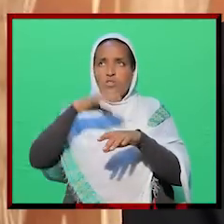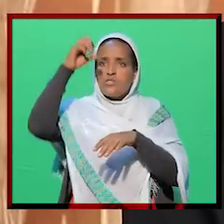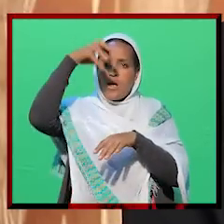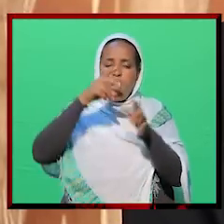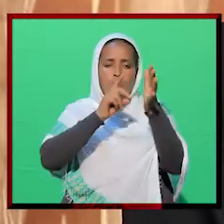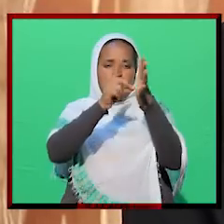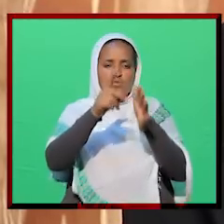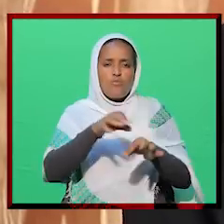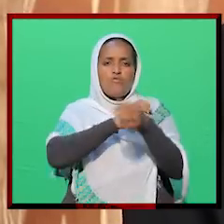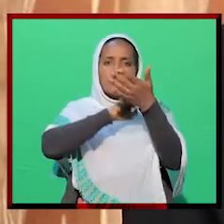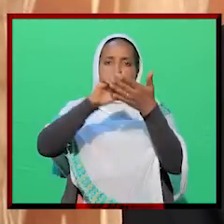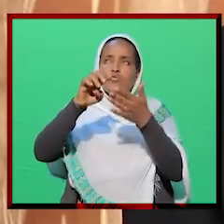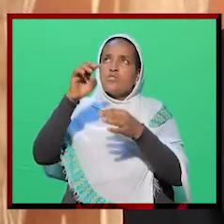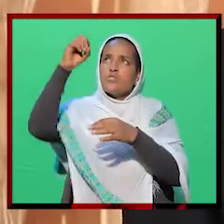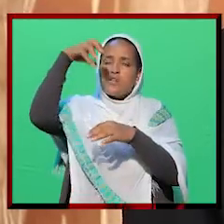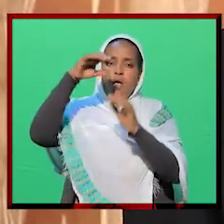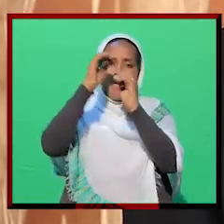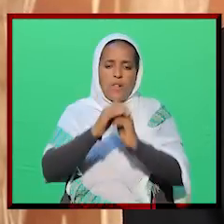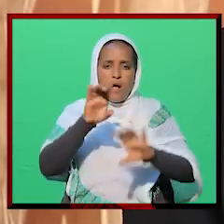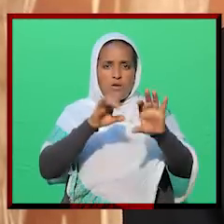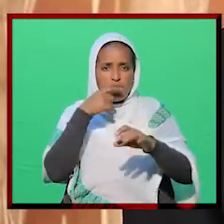ወልድም ክብርን ከሌላ አይሻም